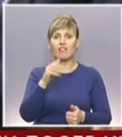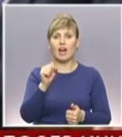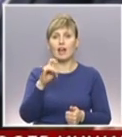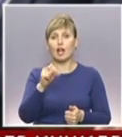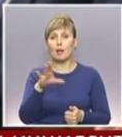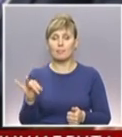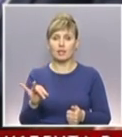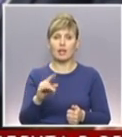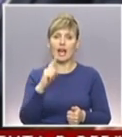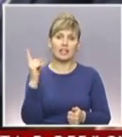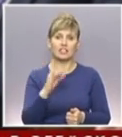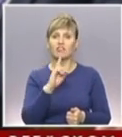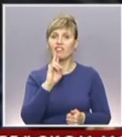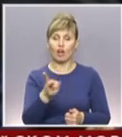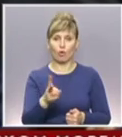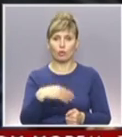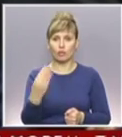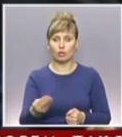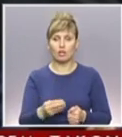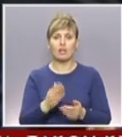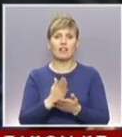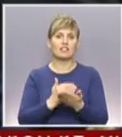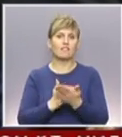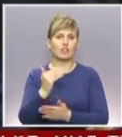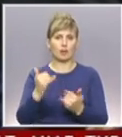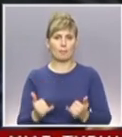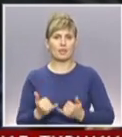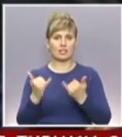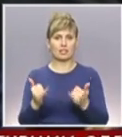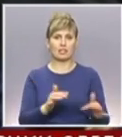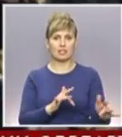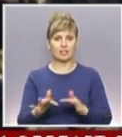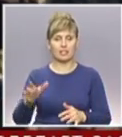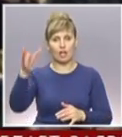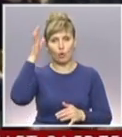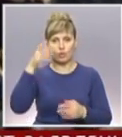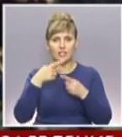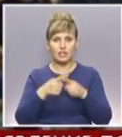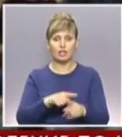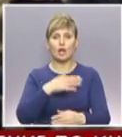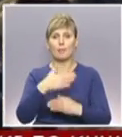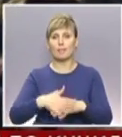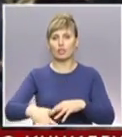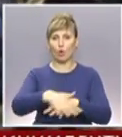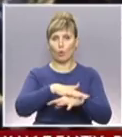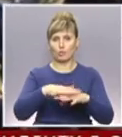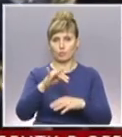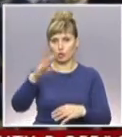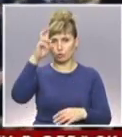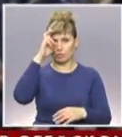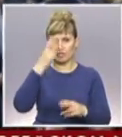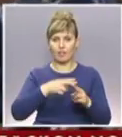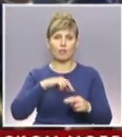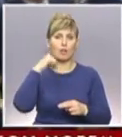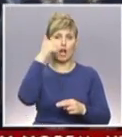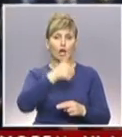присуждается раз в 2 года и является высшим признанием заслуг деятелей науки и техники перед обществом и государством. В этом